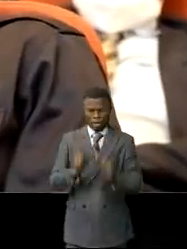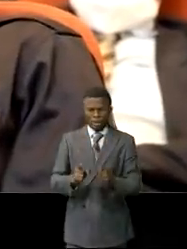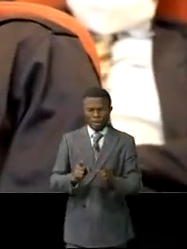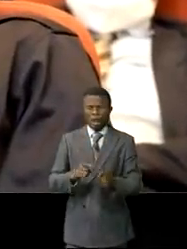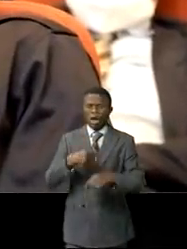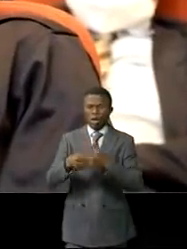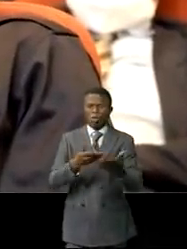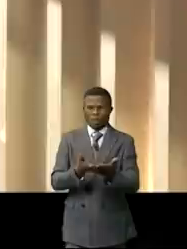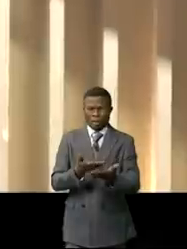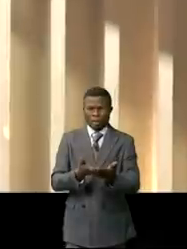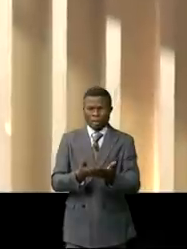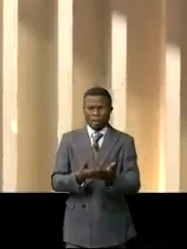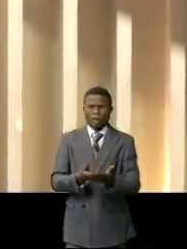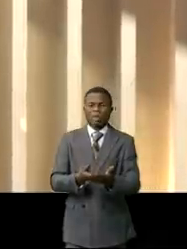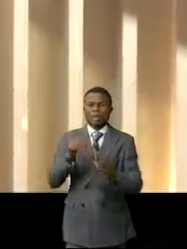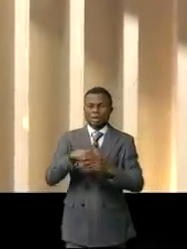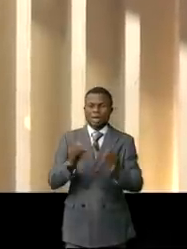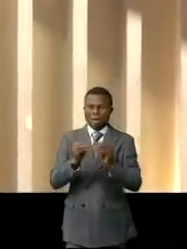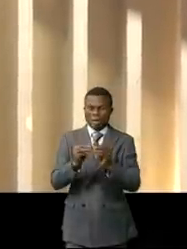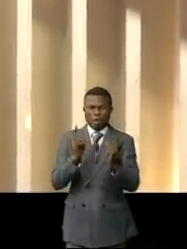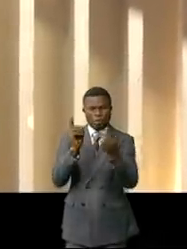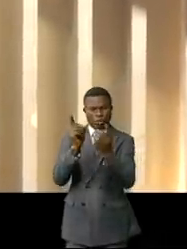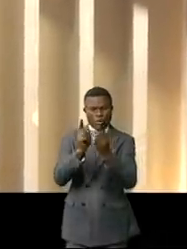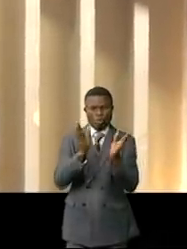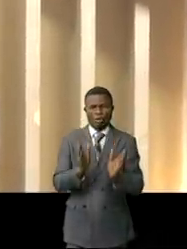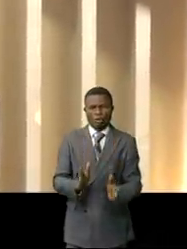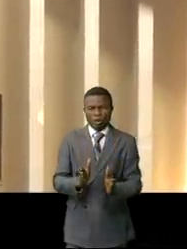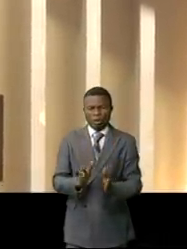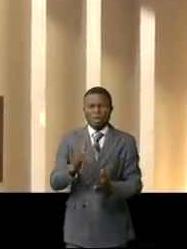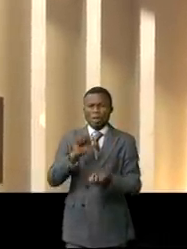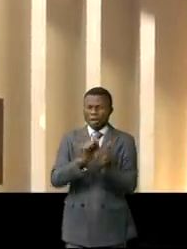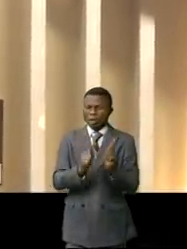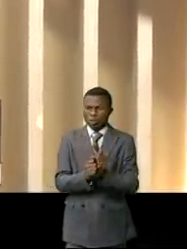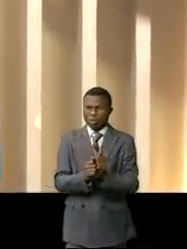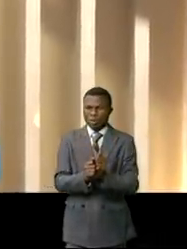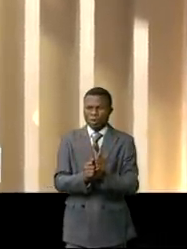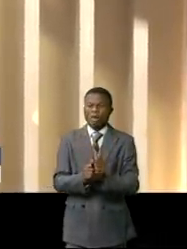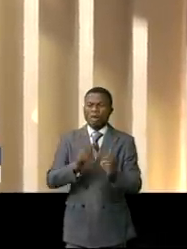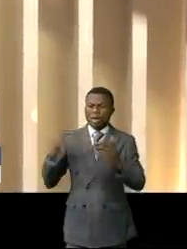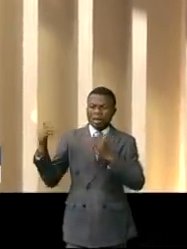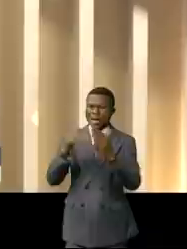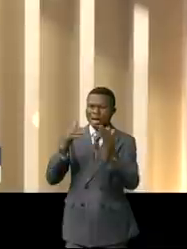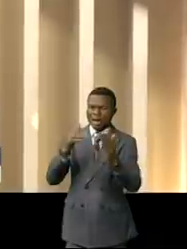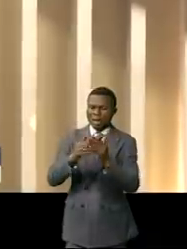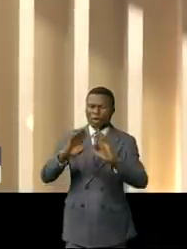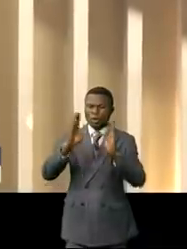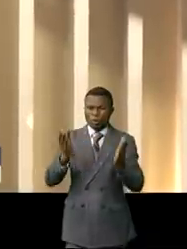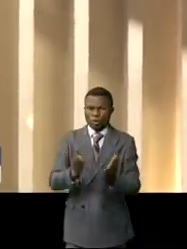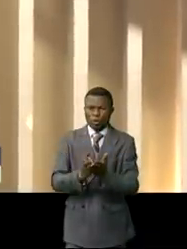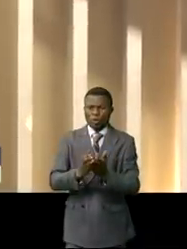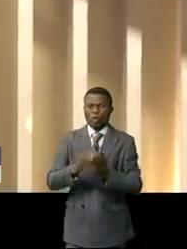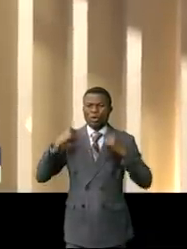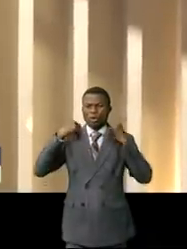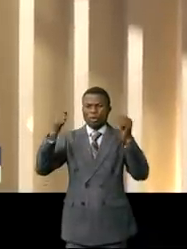dégagé à la suite de ces consultations sur la nécessité d'entrer en guerre contre toutes les dérives